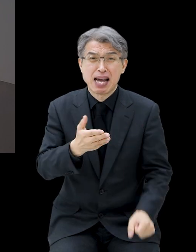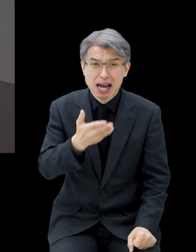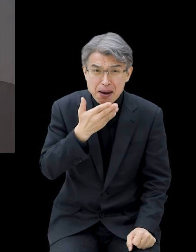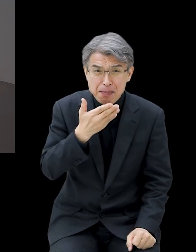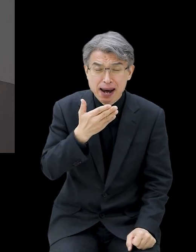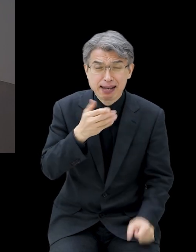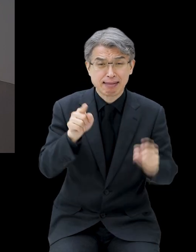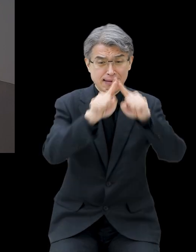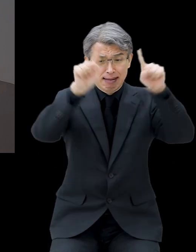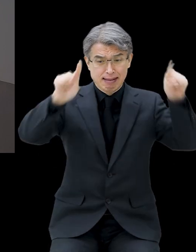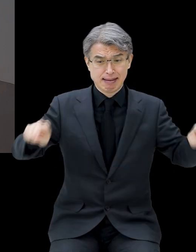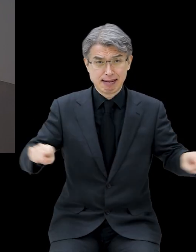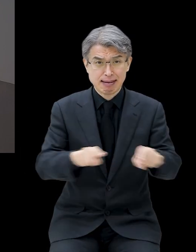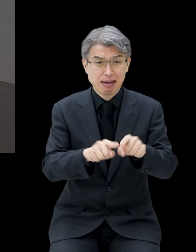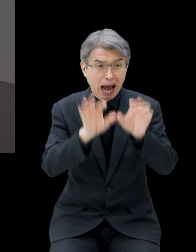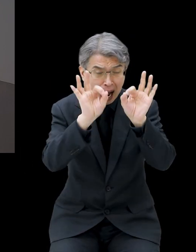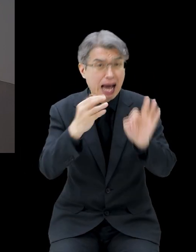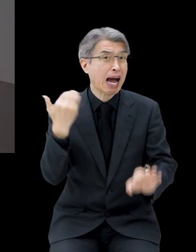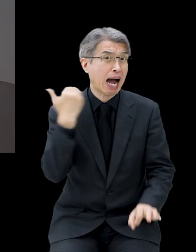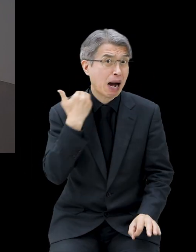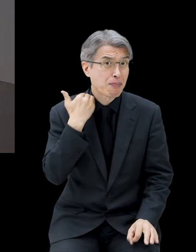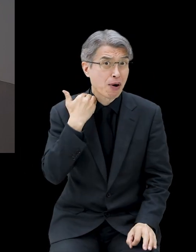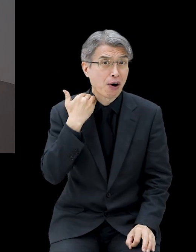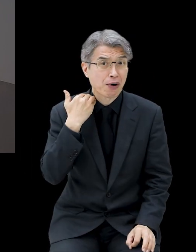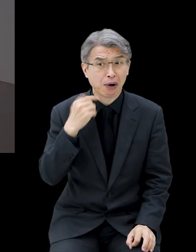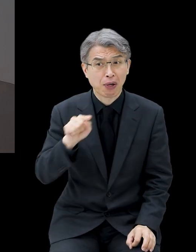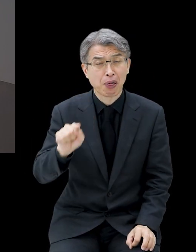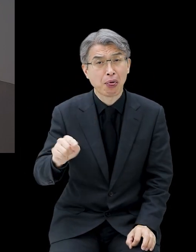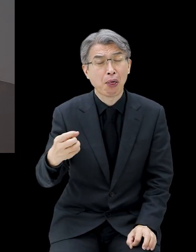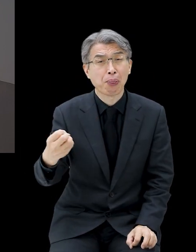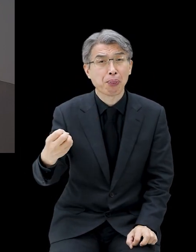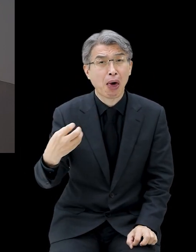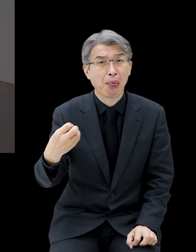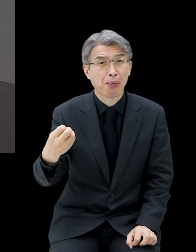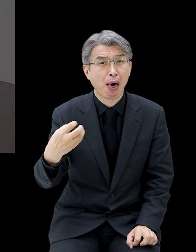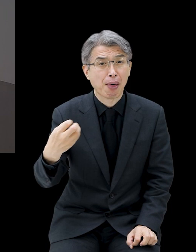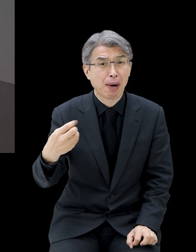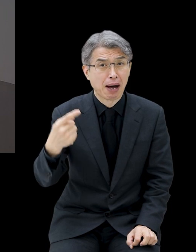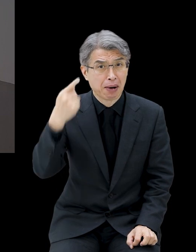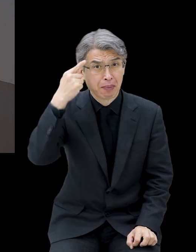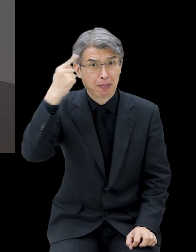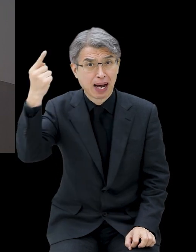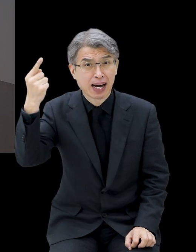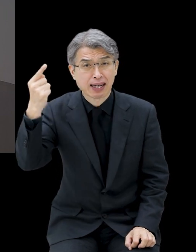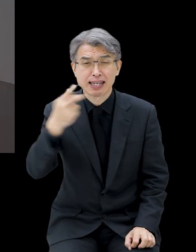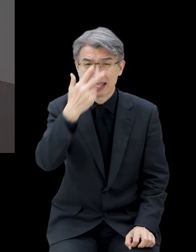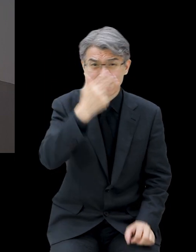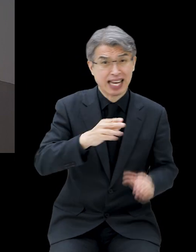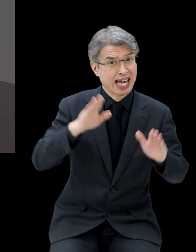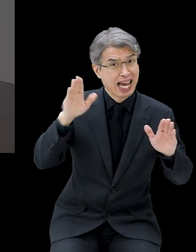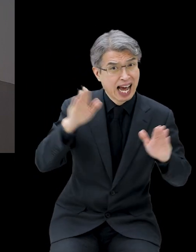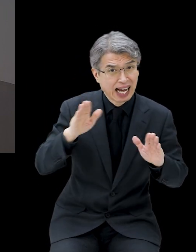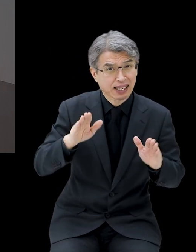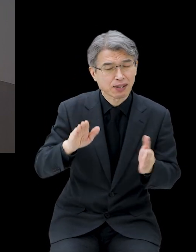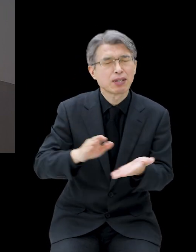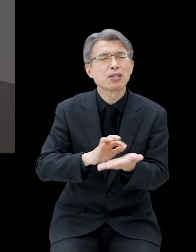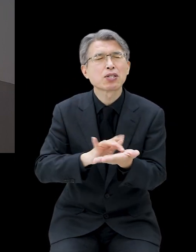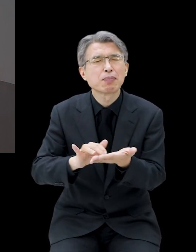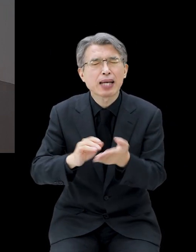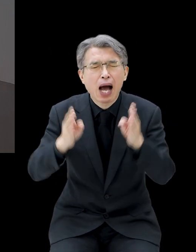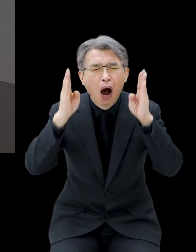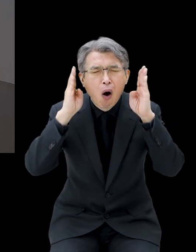리더 소프트웨어를 개발해 왔고 그 다음에 시각장애인 학생용 점자